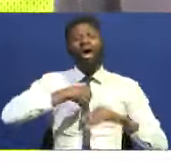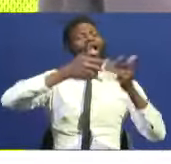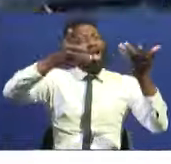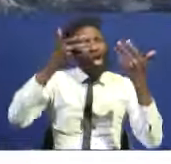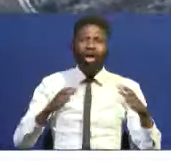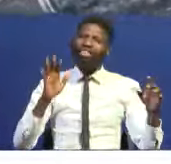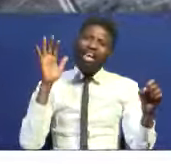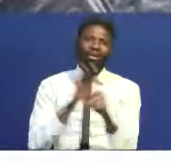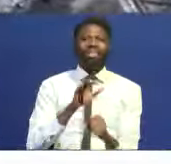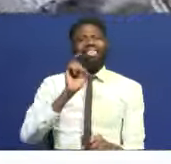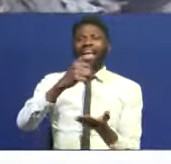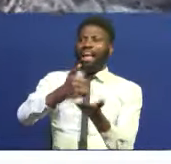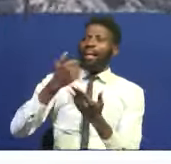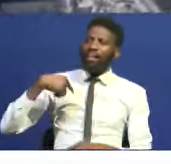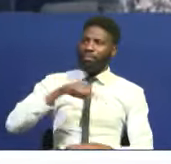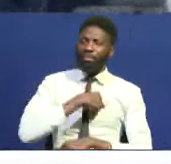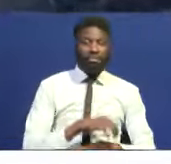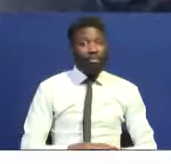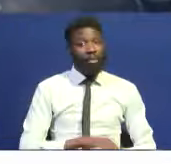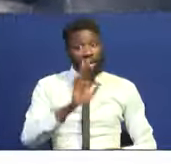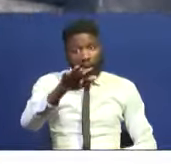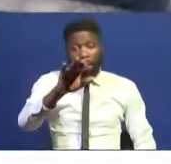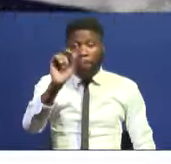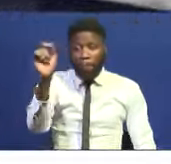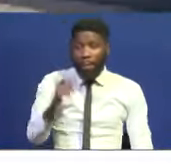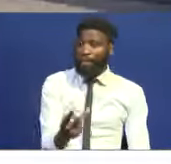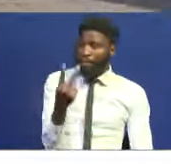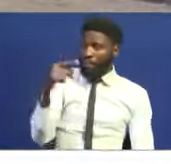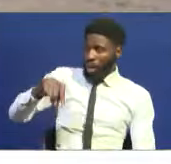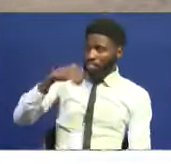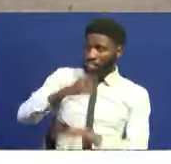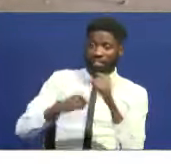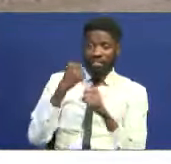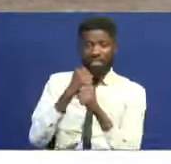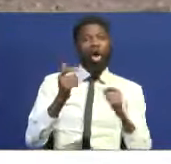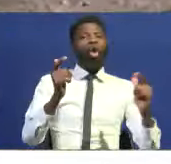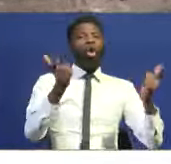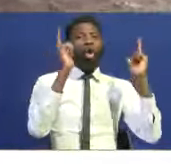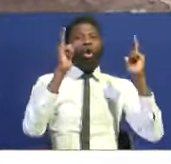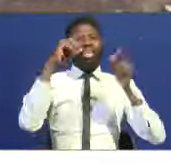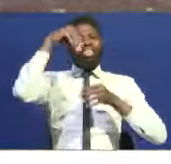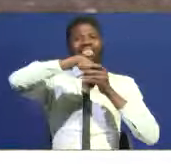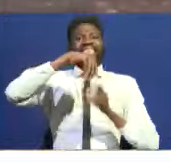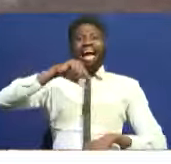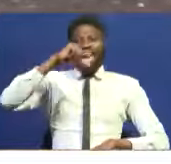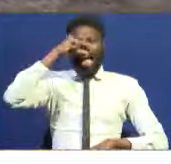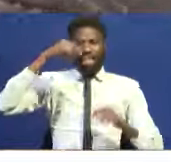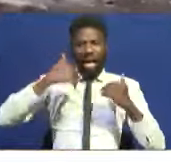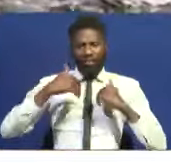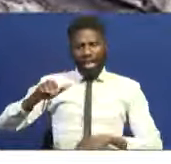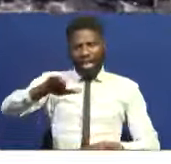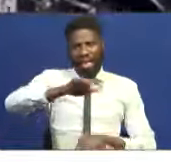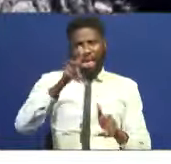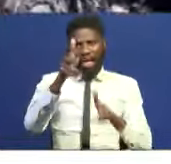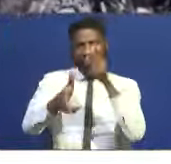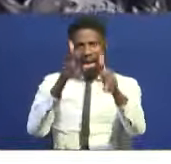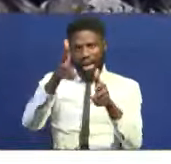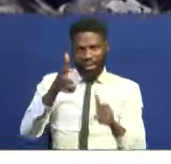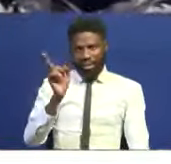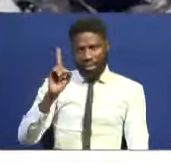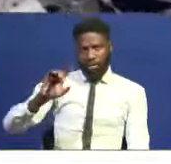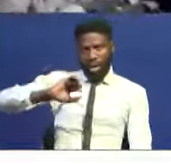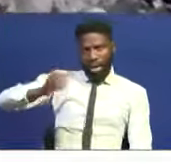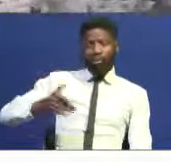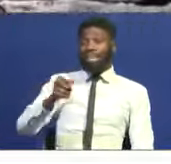tu vile tutasaidiwa. Mnamo mwezi Februari mwaka huu, lori lililokuwa limebeba gesi lililipuka katika eneo la Embakasi katika kaunti ya